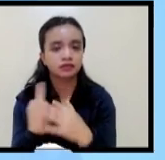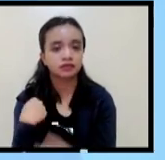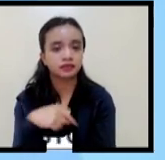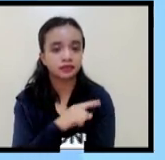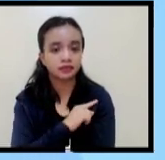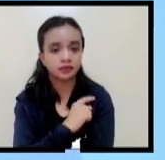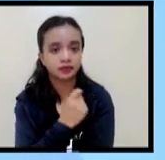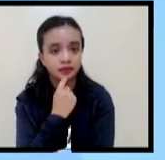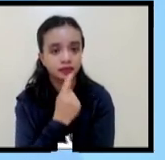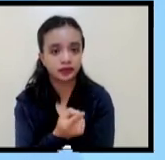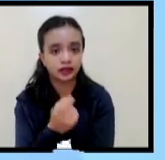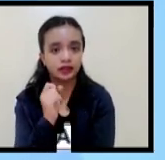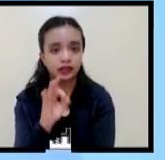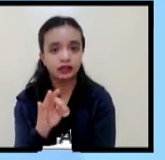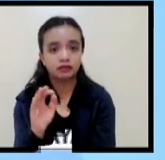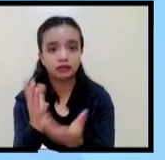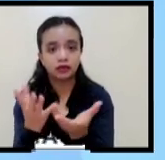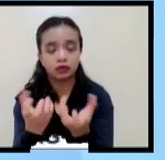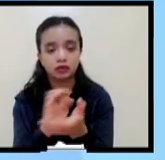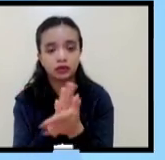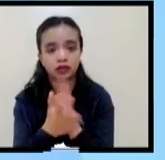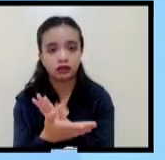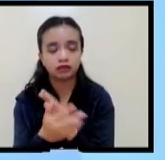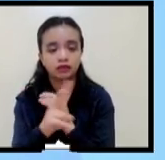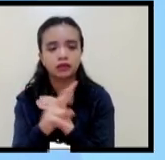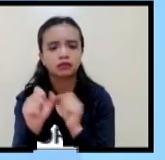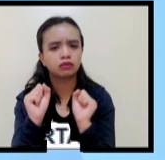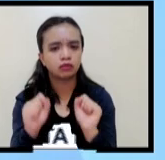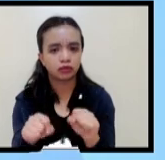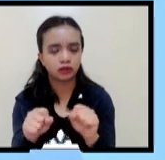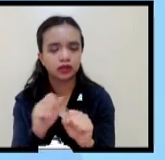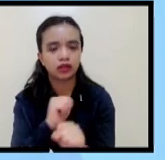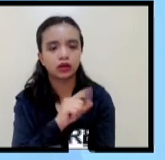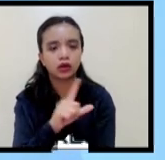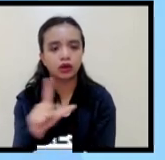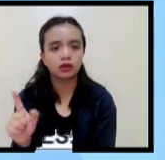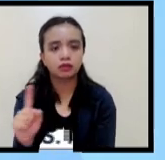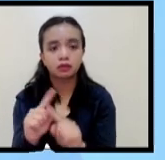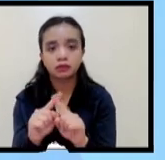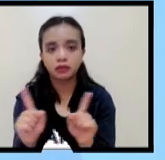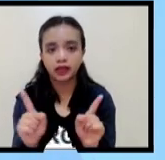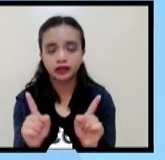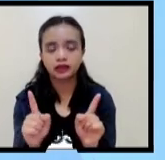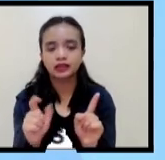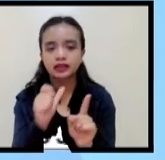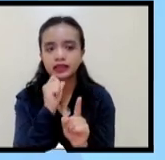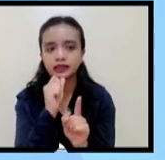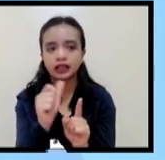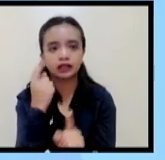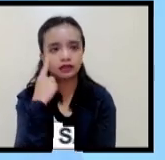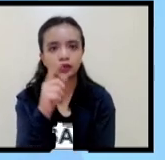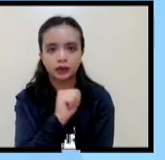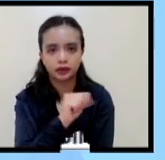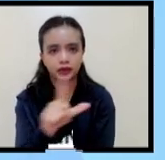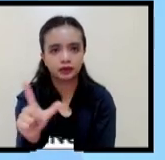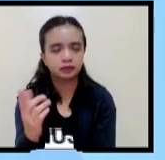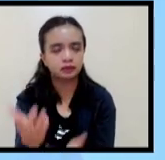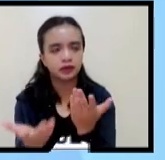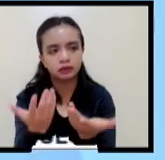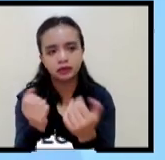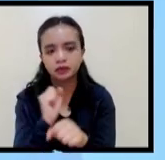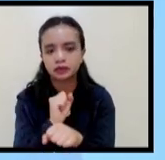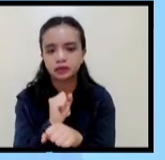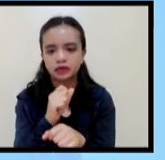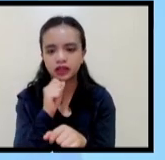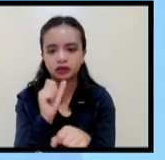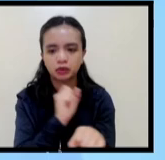na kung gusto mong maging isang virtual assistant, posible naman siya sa lahat. Pero the thing is, hindi siya para sa lahat. So maybe mag-work sa